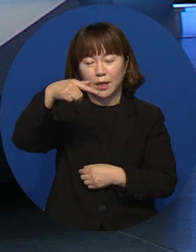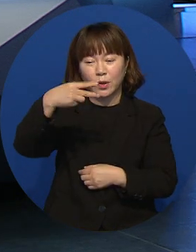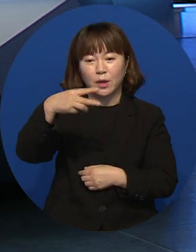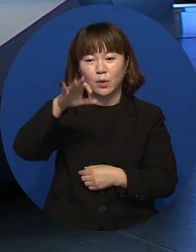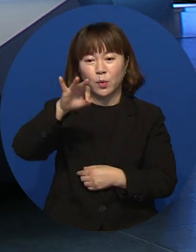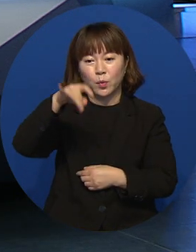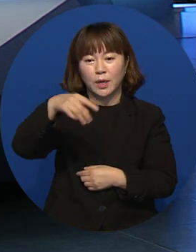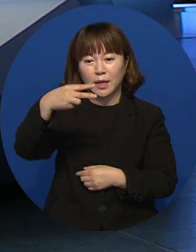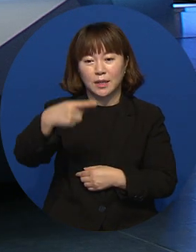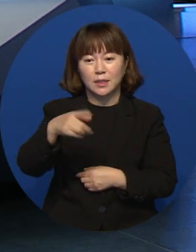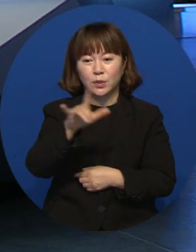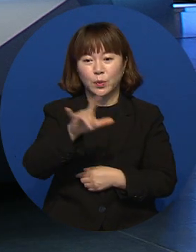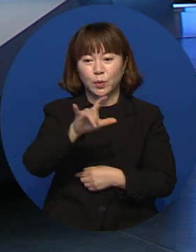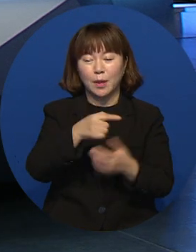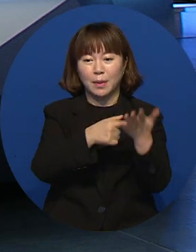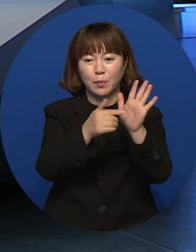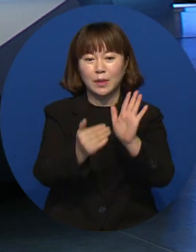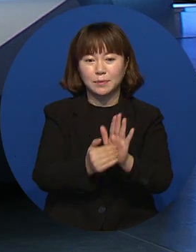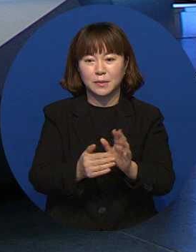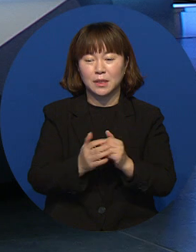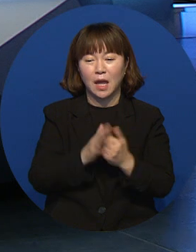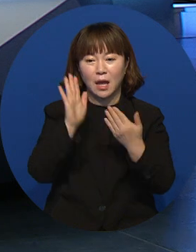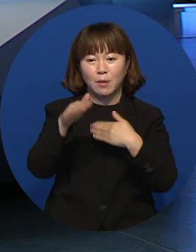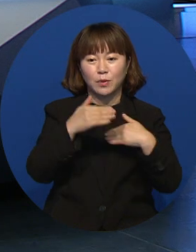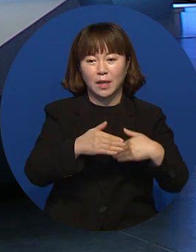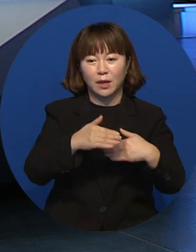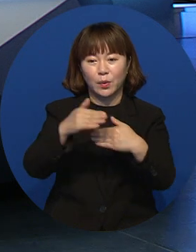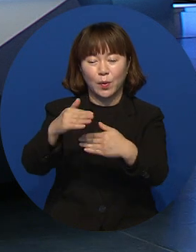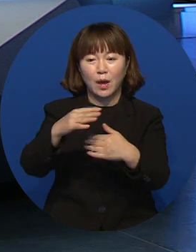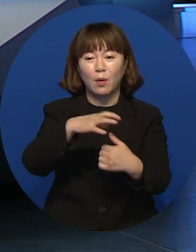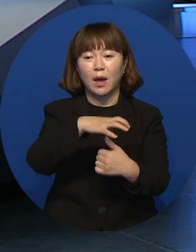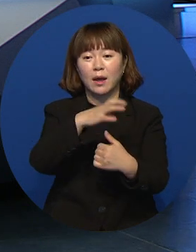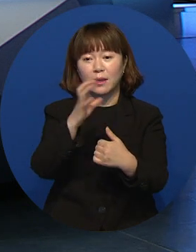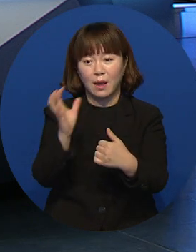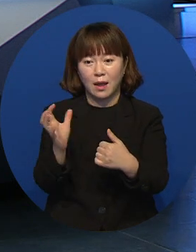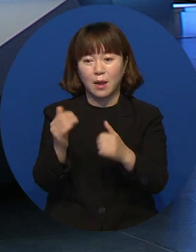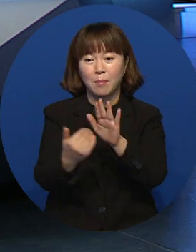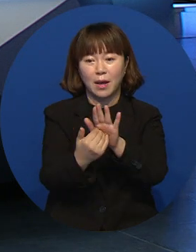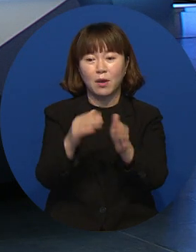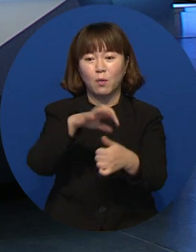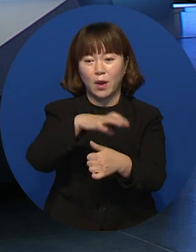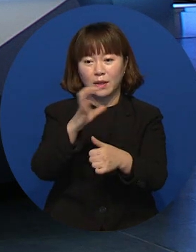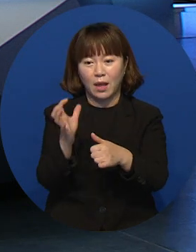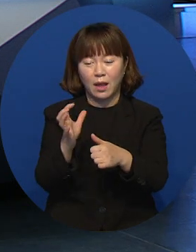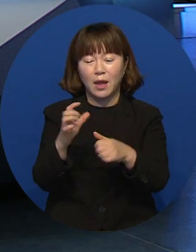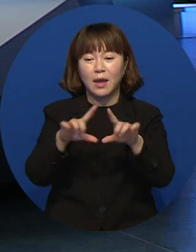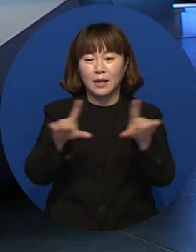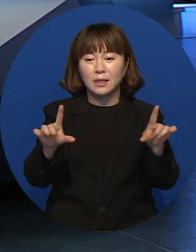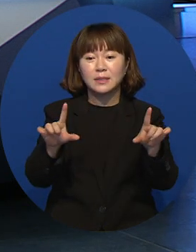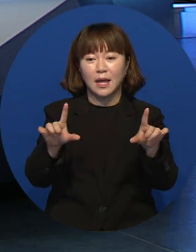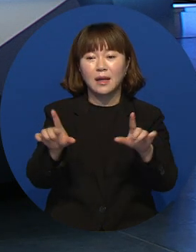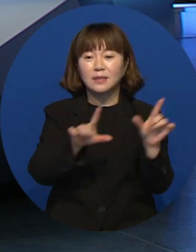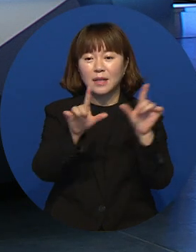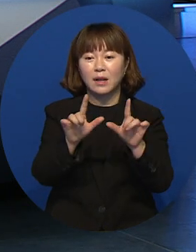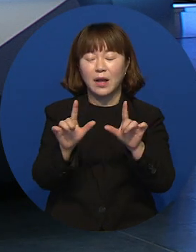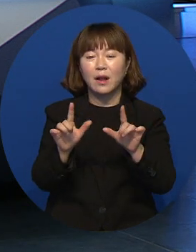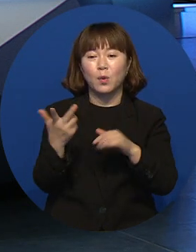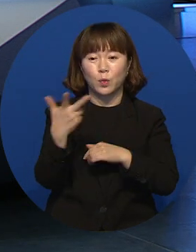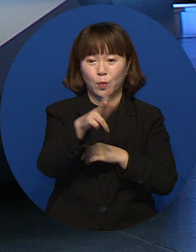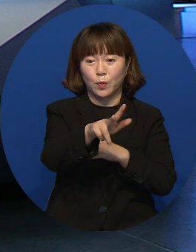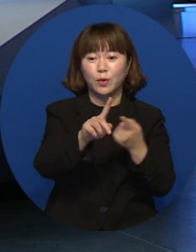국장님 단계적 방역 완화 일상 회보 어떻게 전개가 될지 안내 좀 해 주십시오 예 말씀하신대로